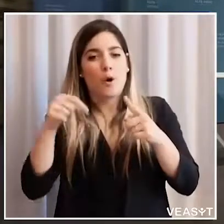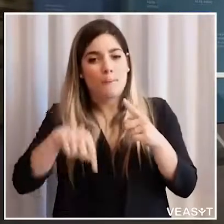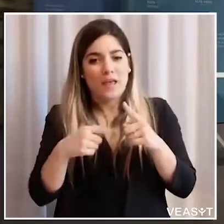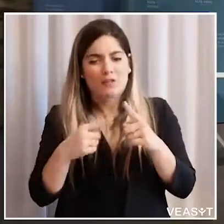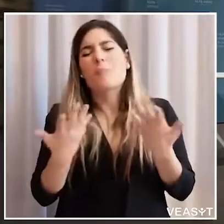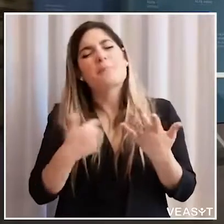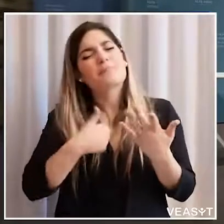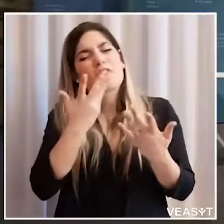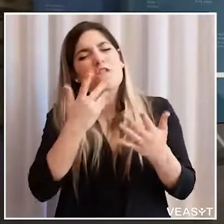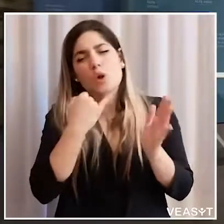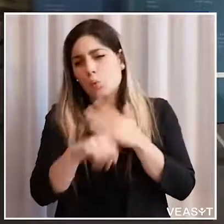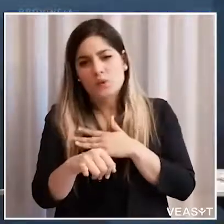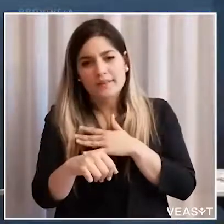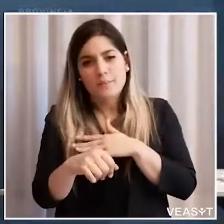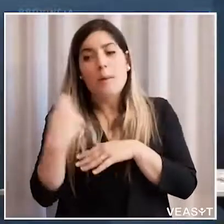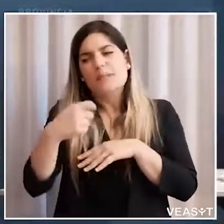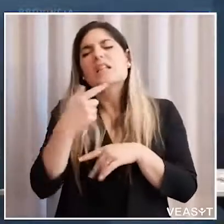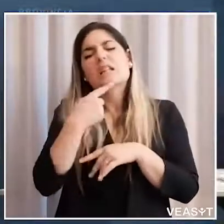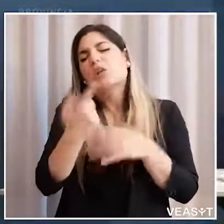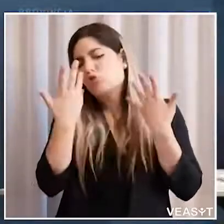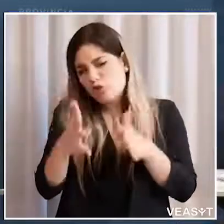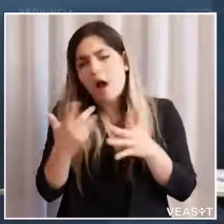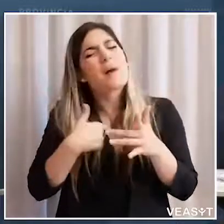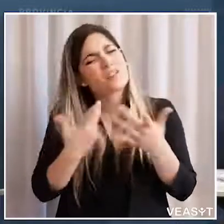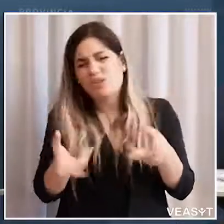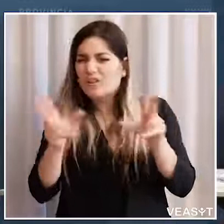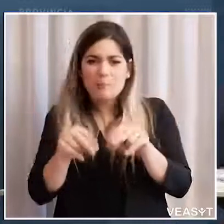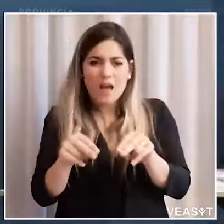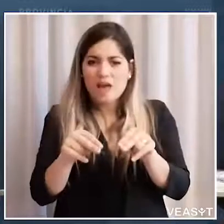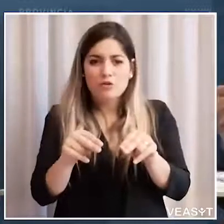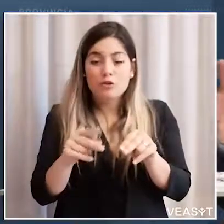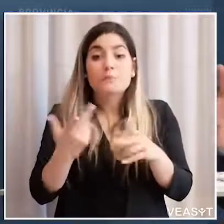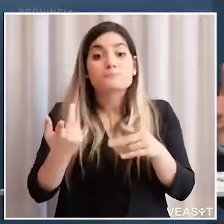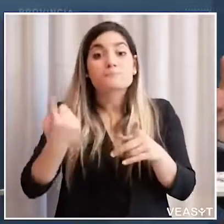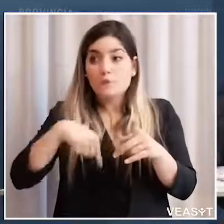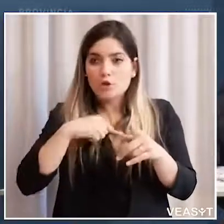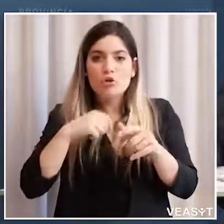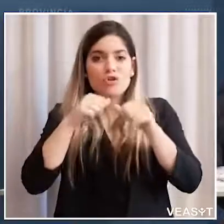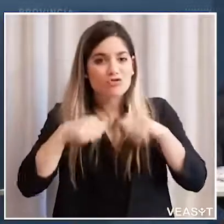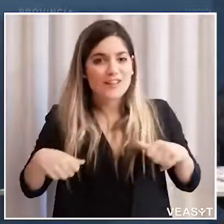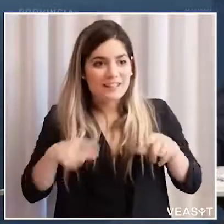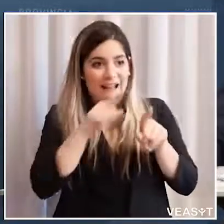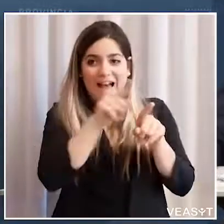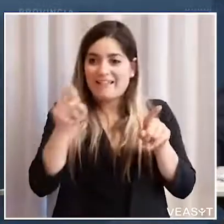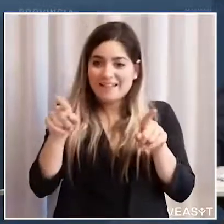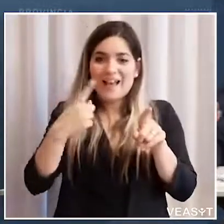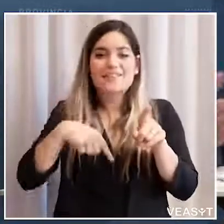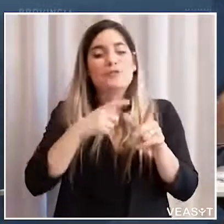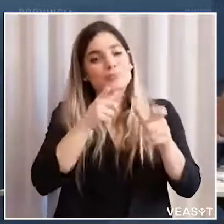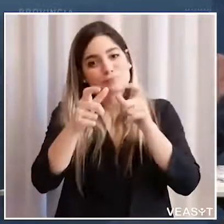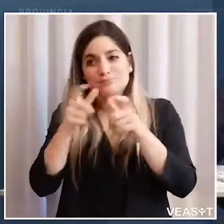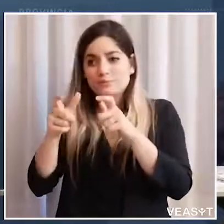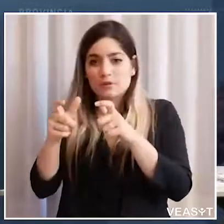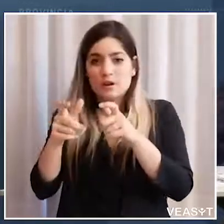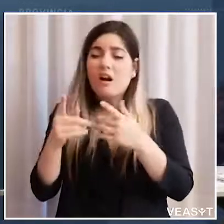lasciatemi fare un ultimo appello perché il presidente l'ha già detto ma tutti noi parlando con la cittadinanza se